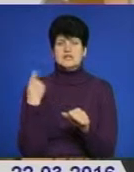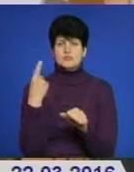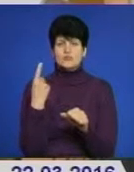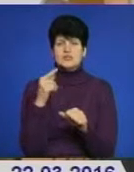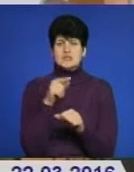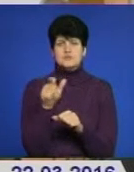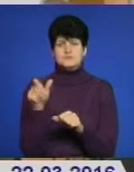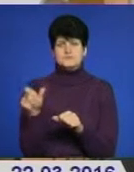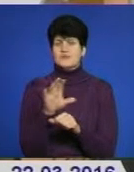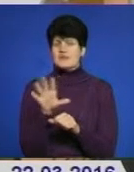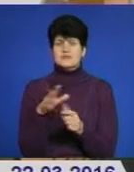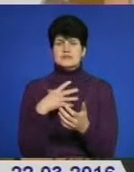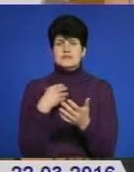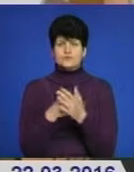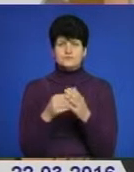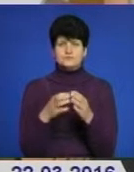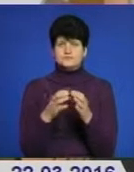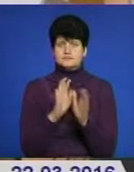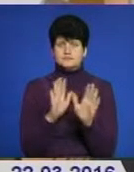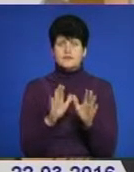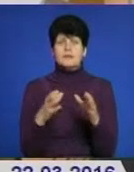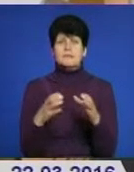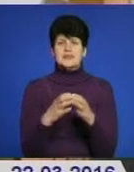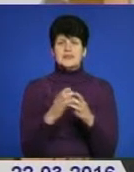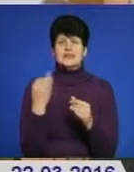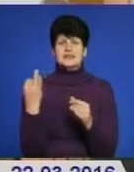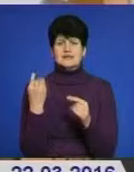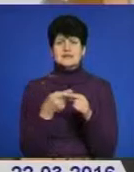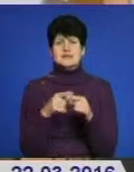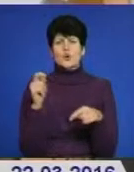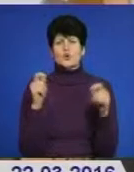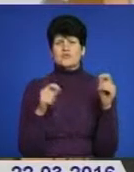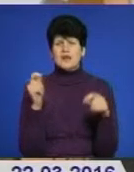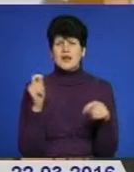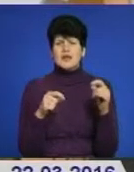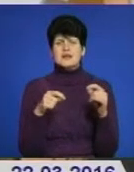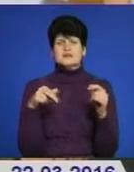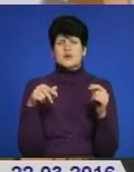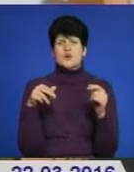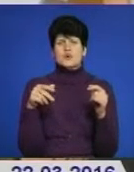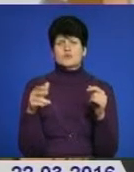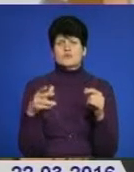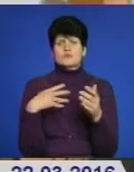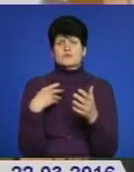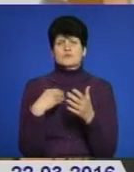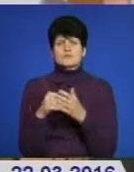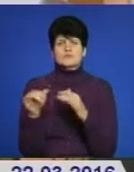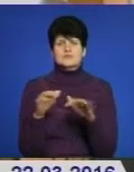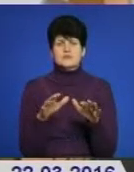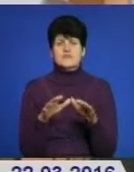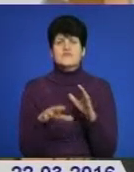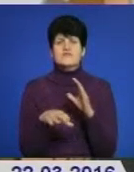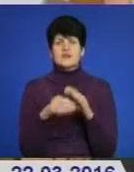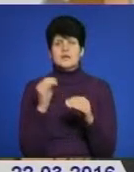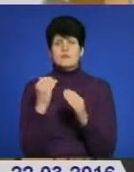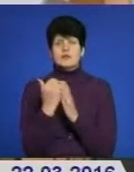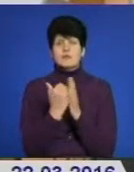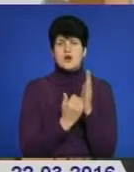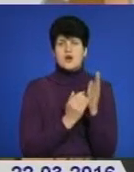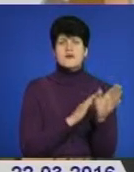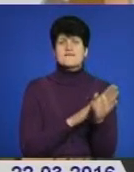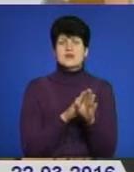жителів. Не за свої партійні. От партійні інтереси – це от конференції, там ходити по своїх речах, вибори, програма,